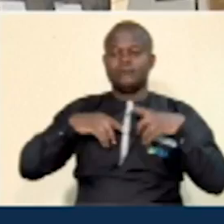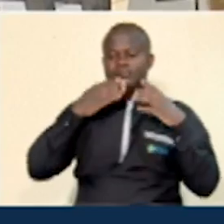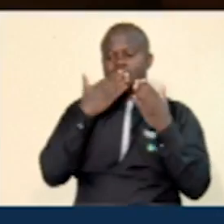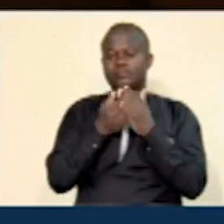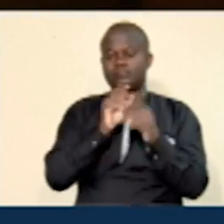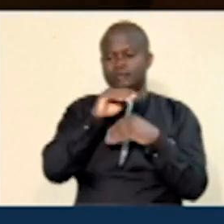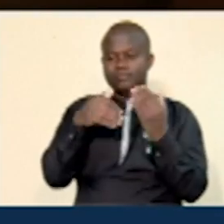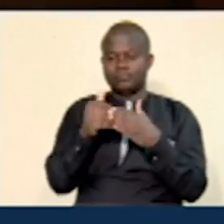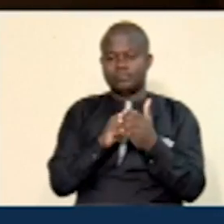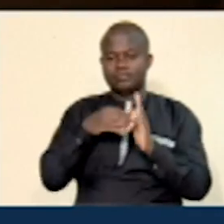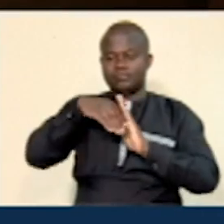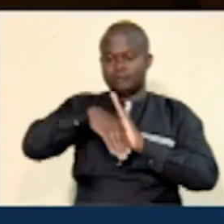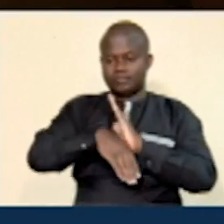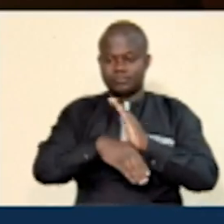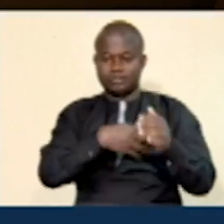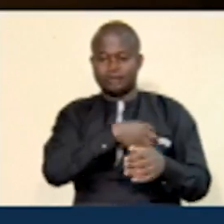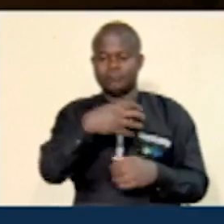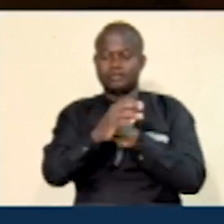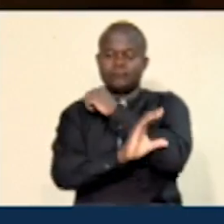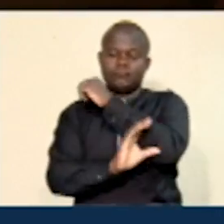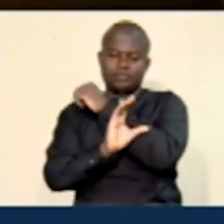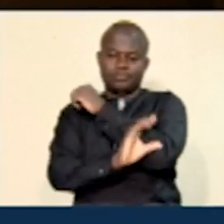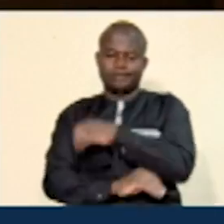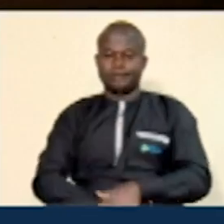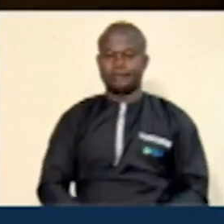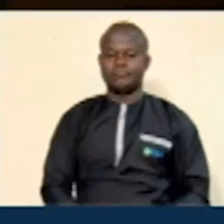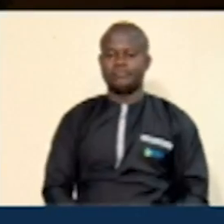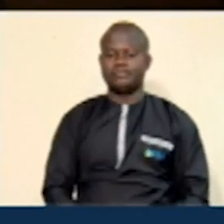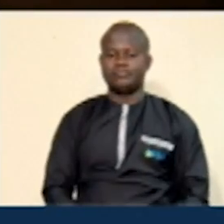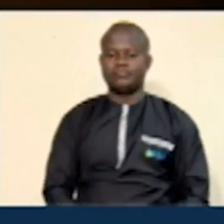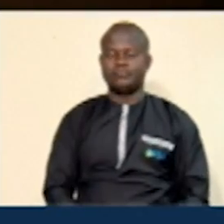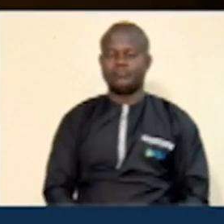y'abaturage kandi bigasubiza inyuma ubukungu bw'igihugu. Jean Paul Maniraho, i Kigali.